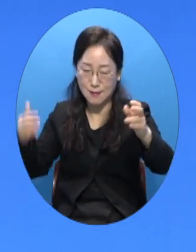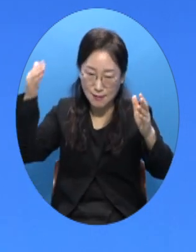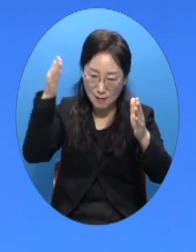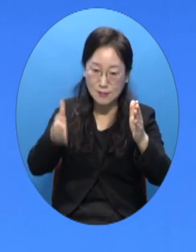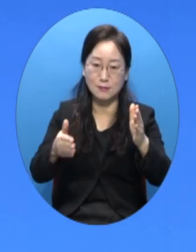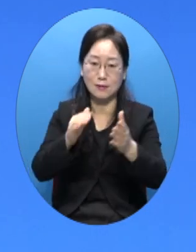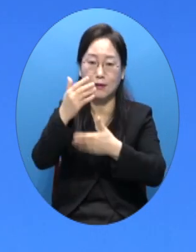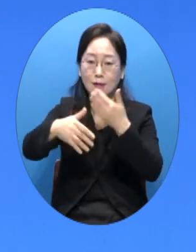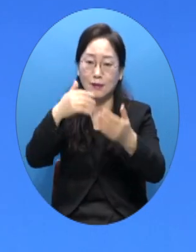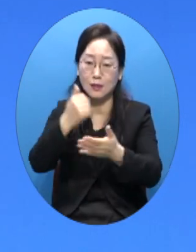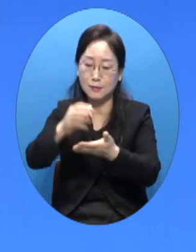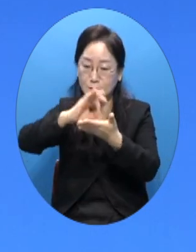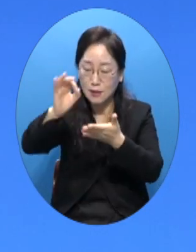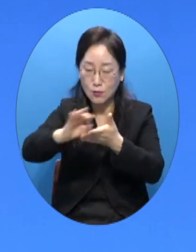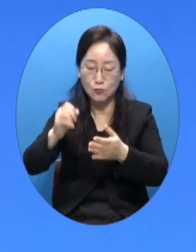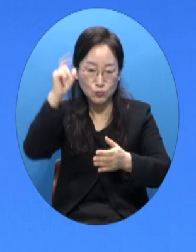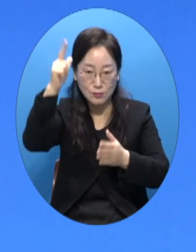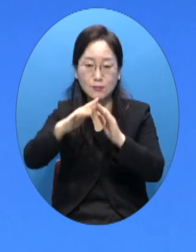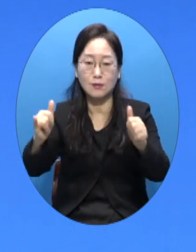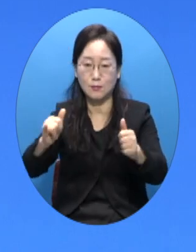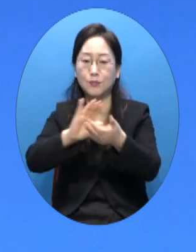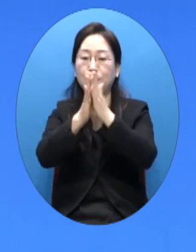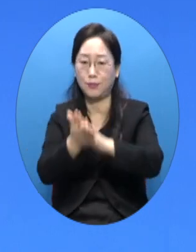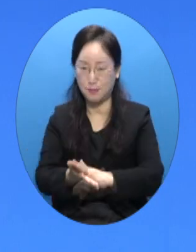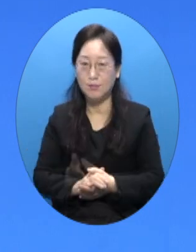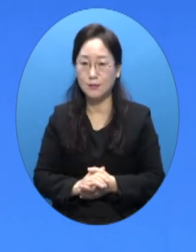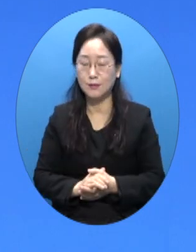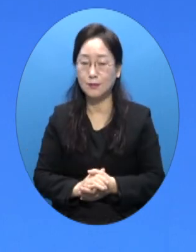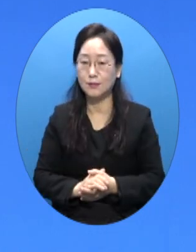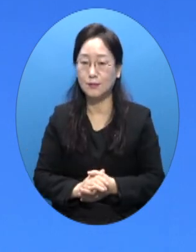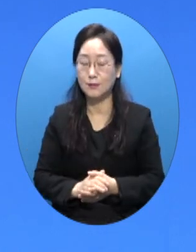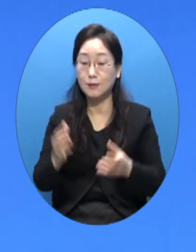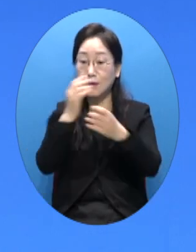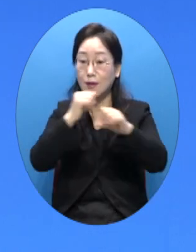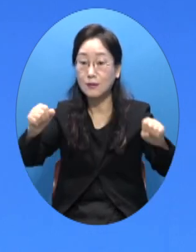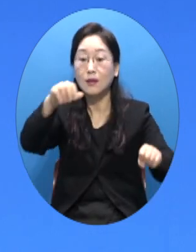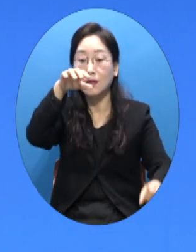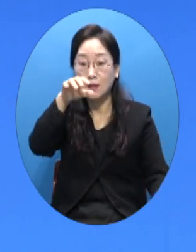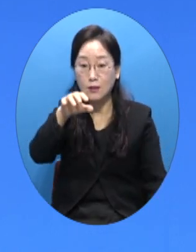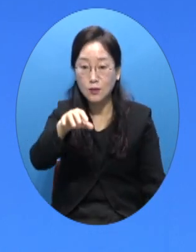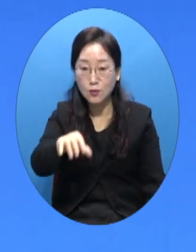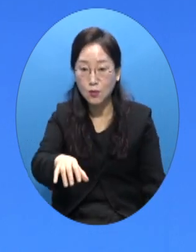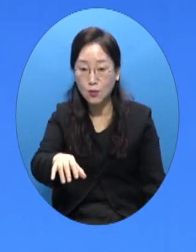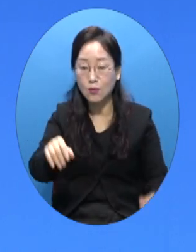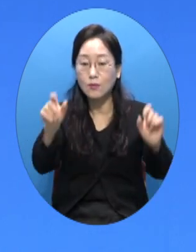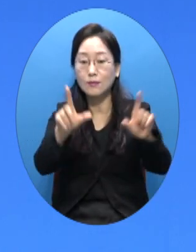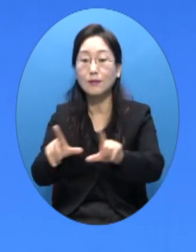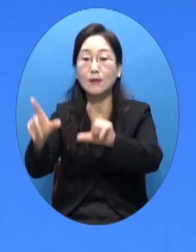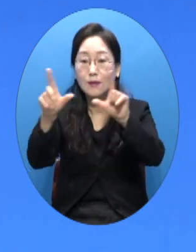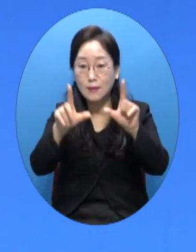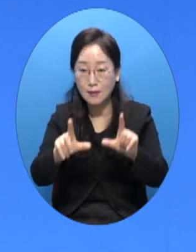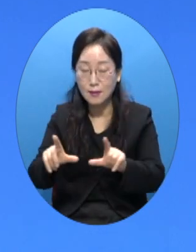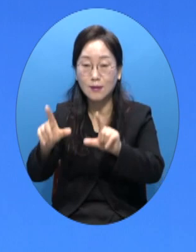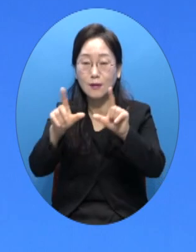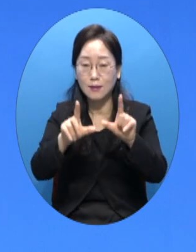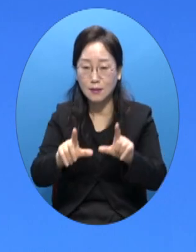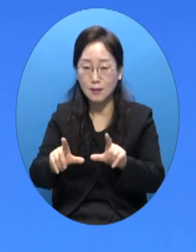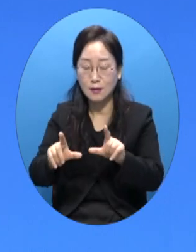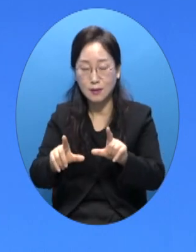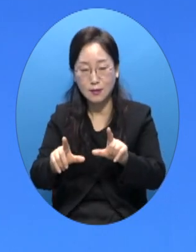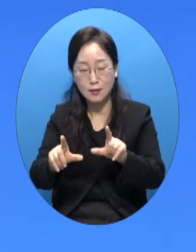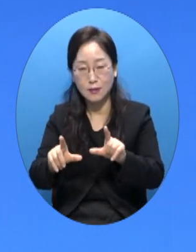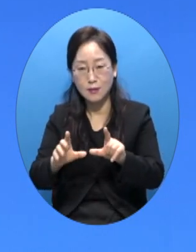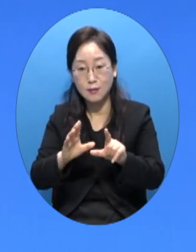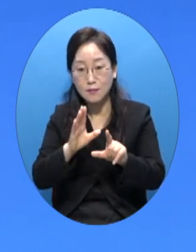종이 되게 만들어 주신 것입니다 광의 그의 삶이 하나님의 영적인